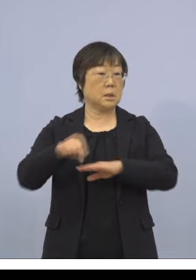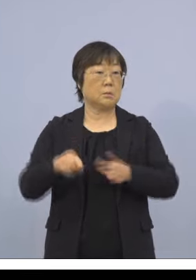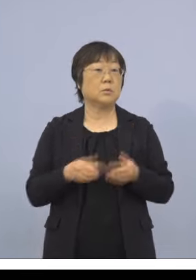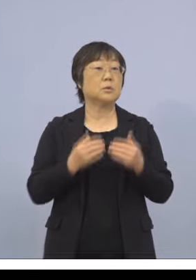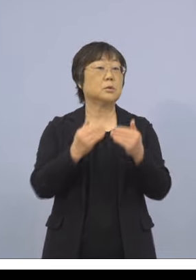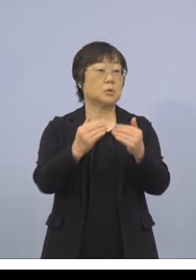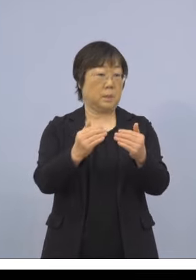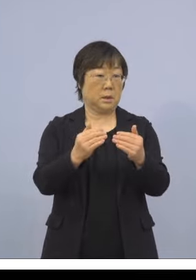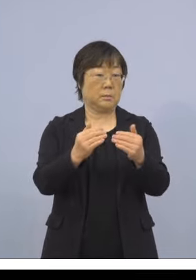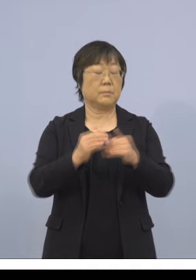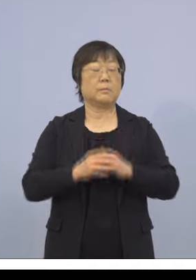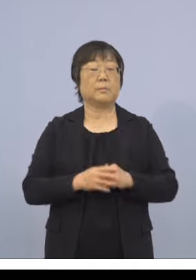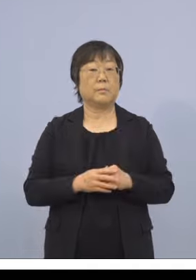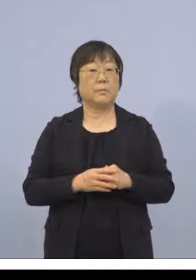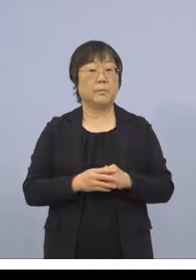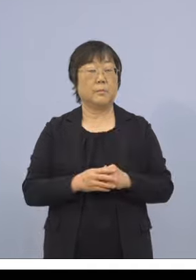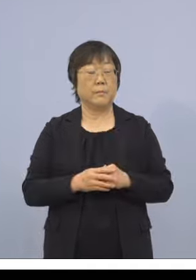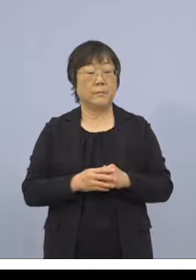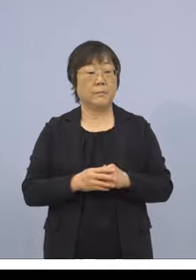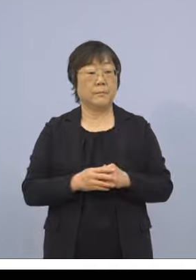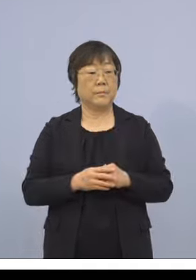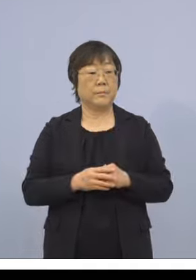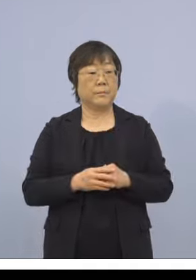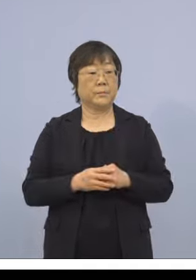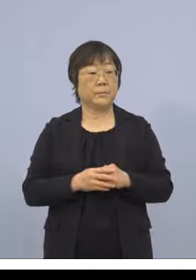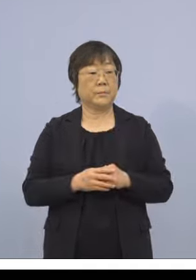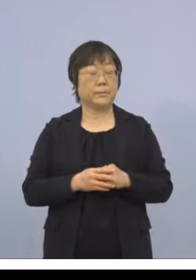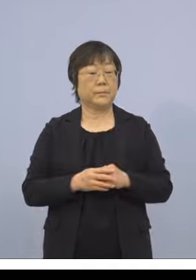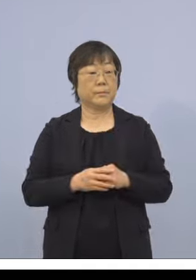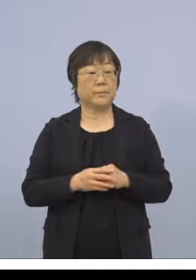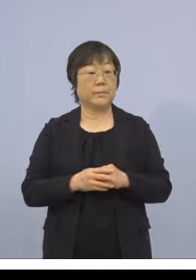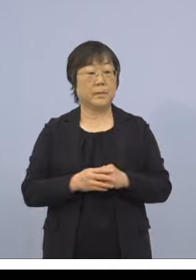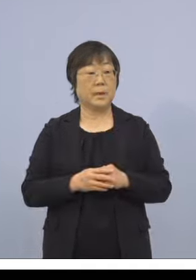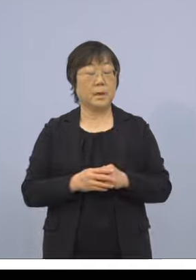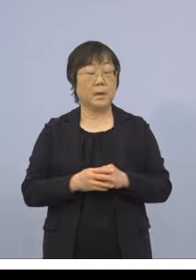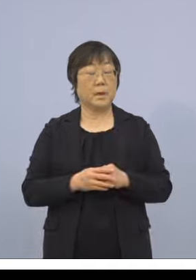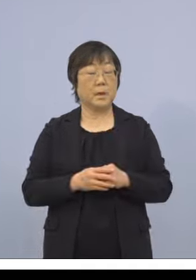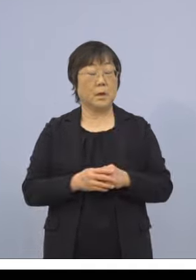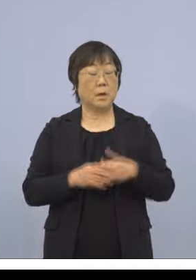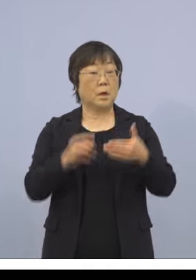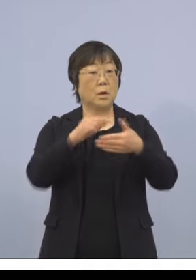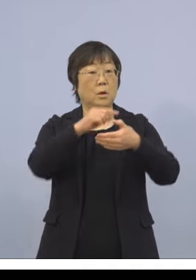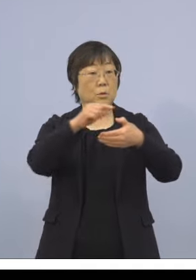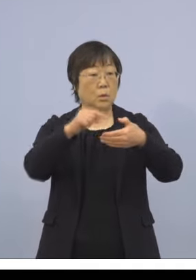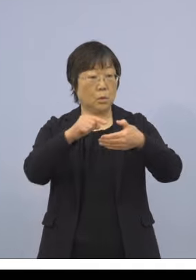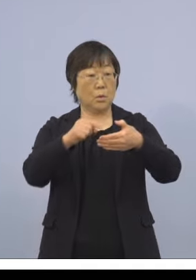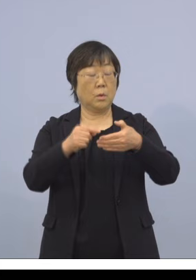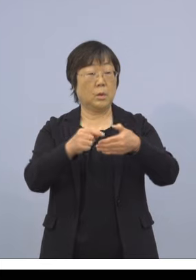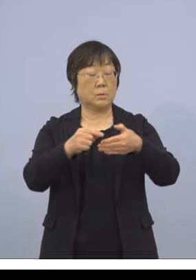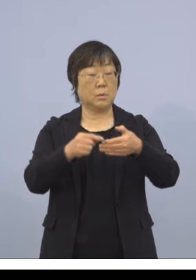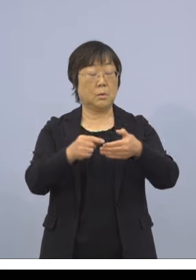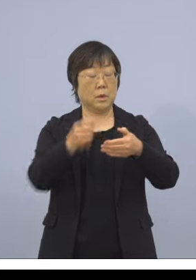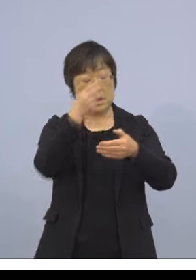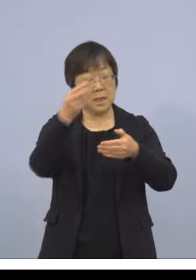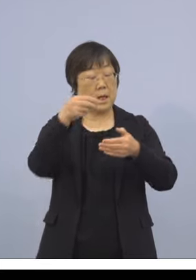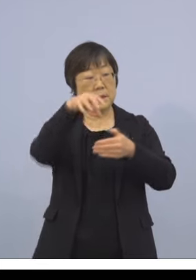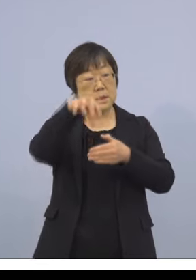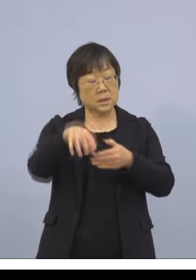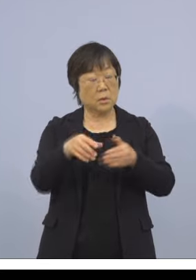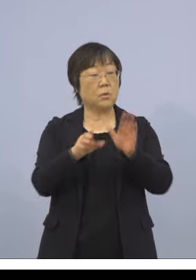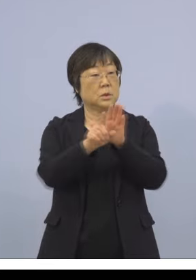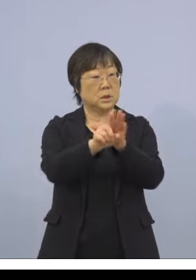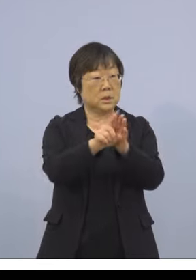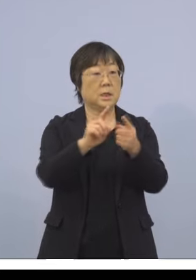するということ、そしてまた能登半島地震の被災地支援、また道